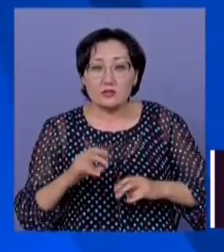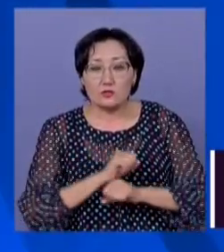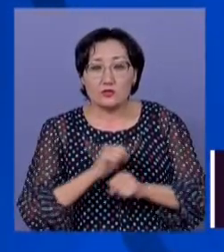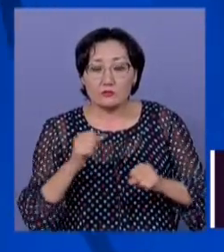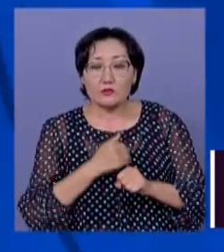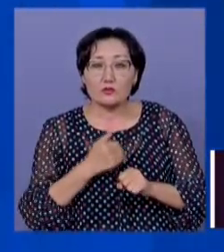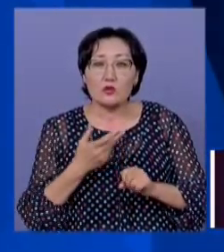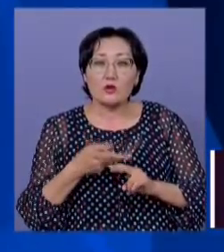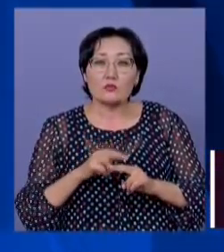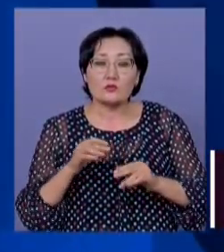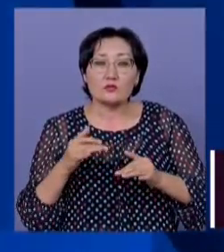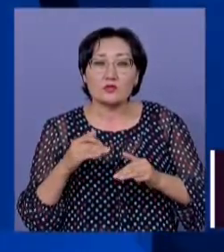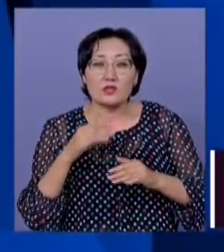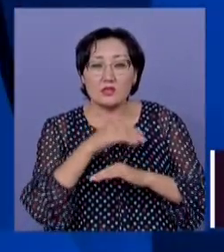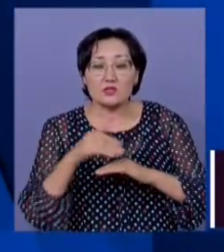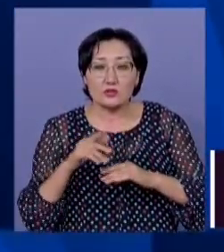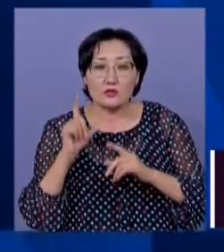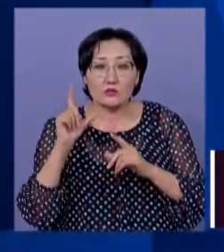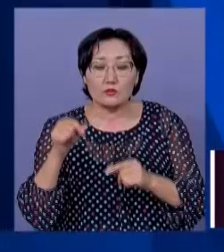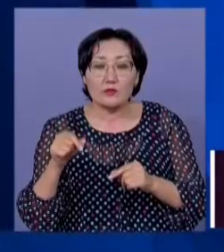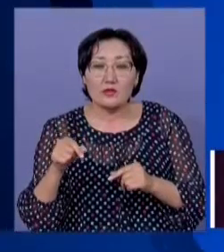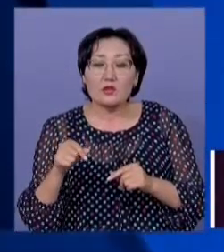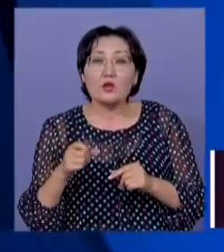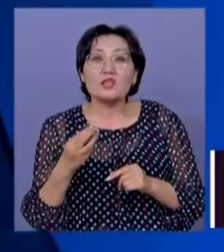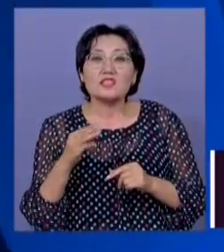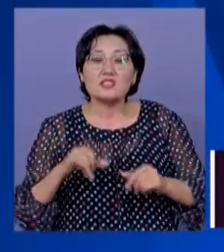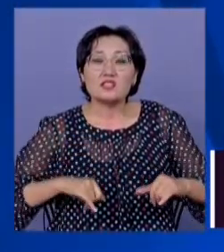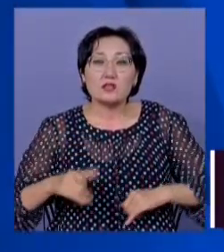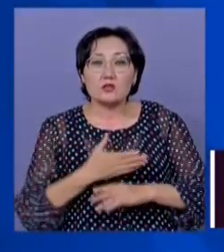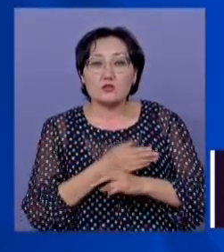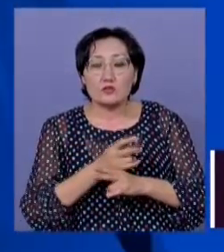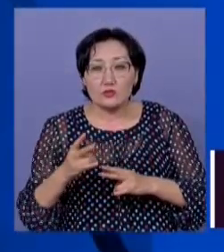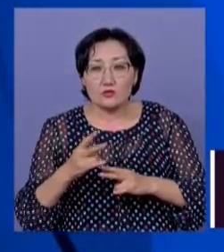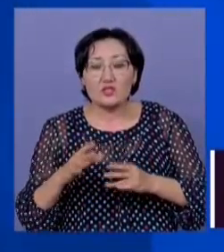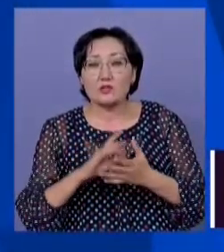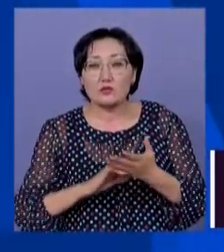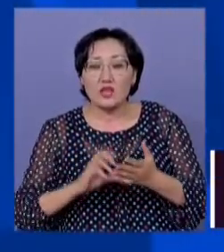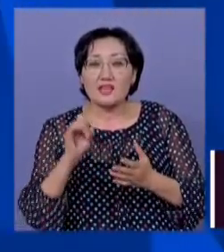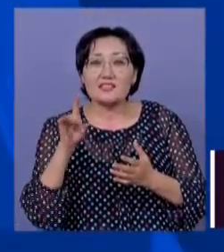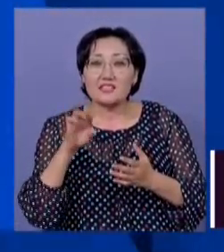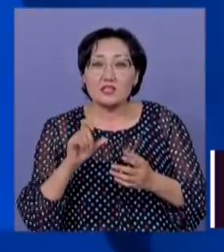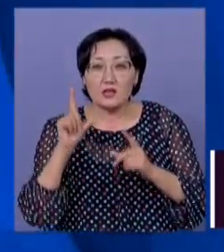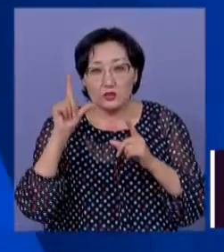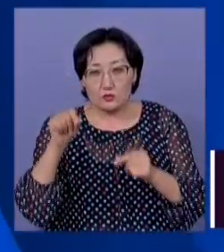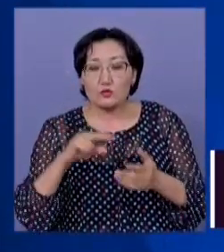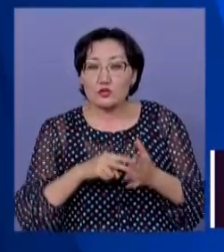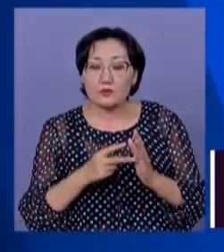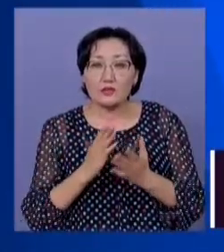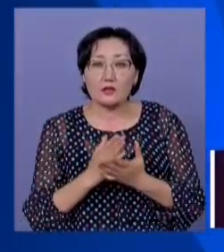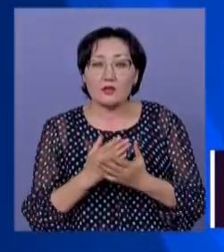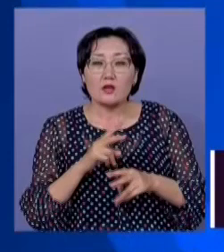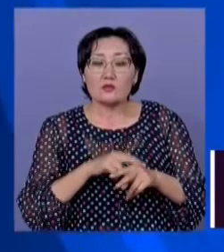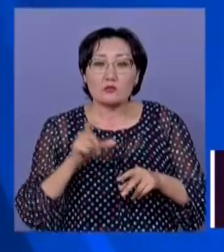Қарулы шабуылдан кейін ол шетел содырларының қатарына өтіп террористік әрекетін жалғастыру үшін Сирияға жетуді жоспарлаған.